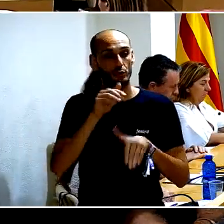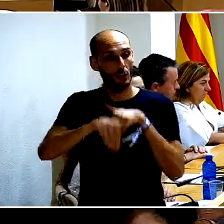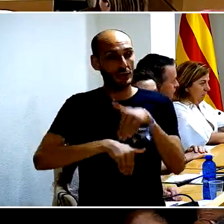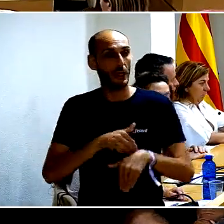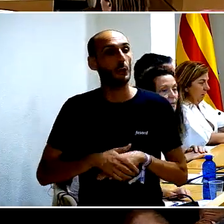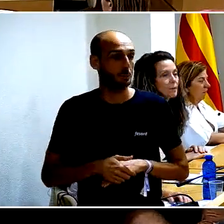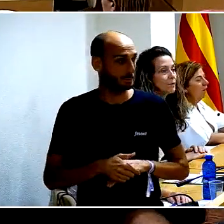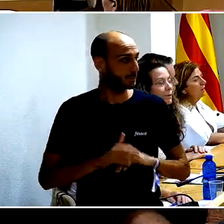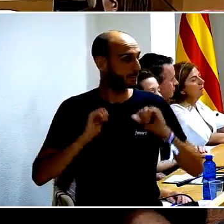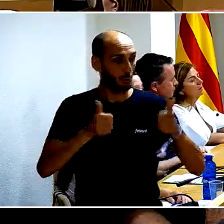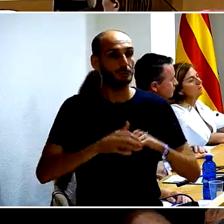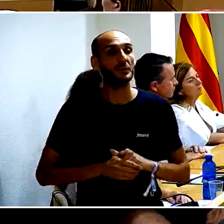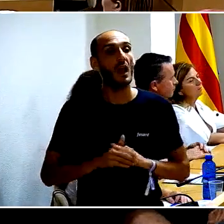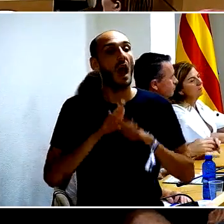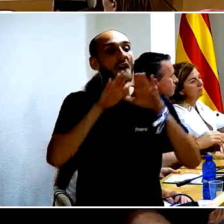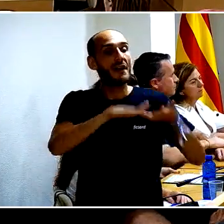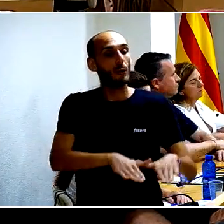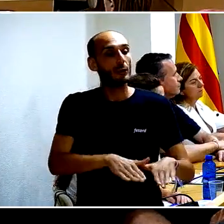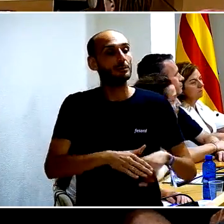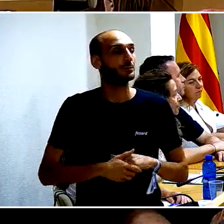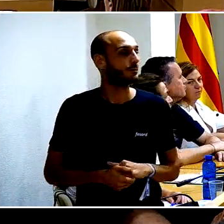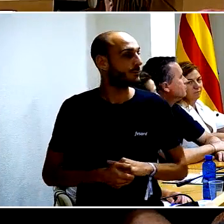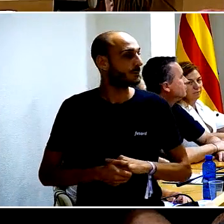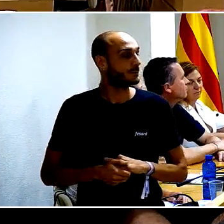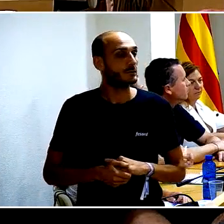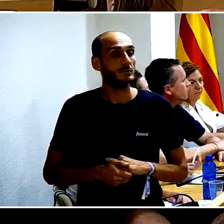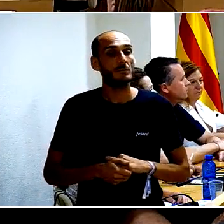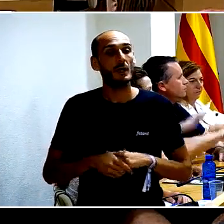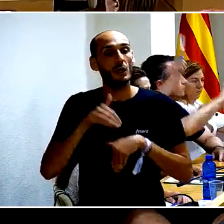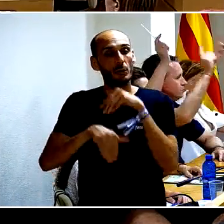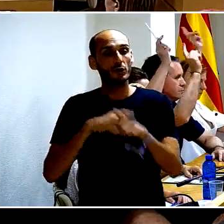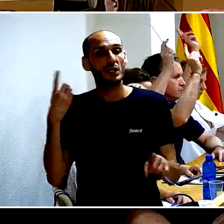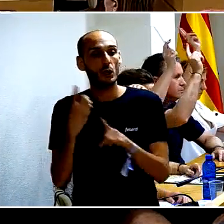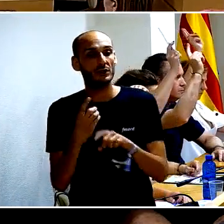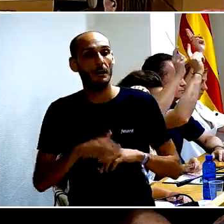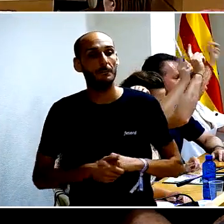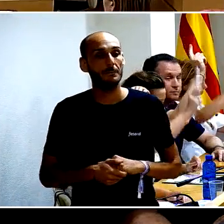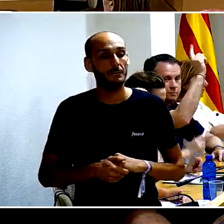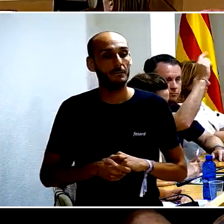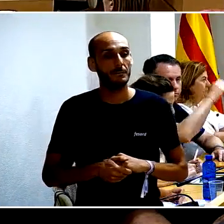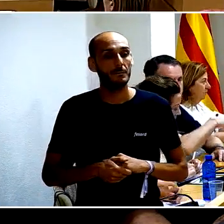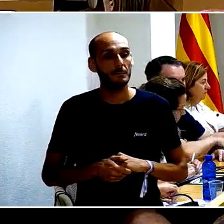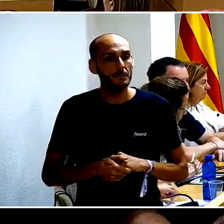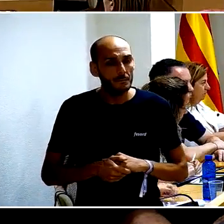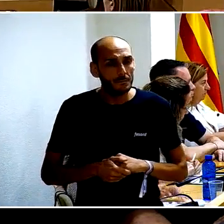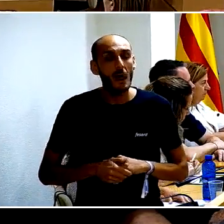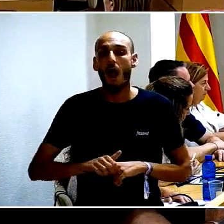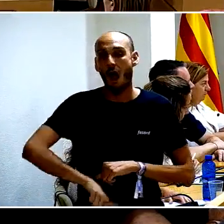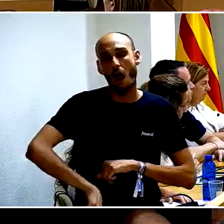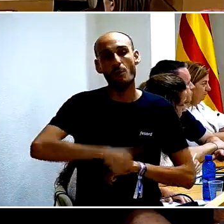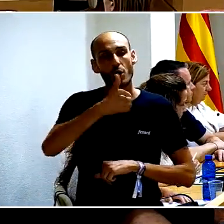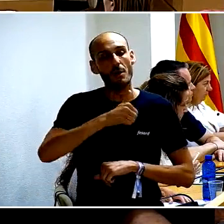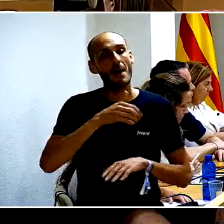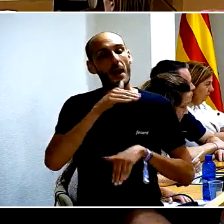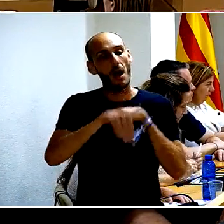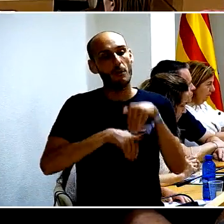paraules. Vots a favor de la proposta, vots en contra i cap abstenció. Vale, quedaria aprovada amb els